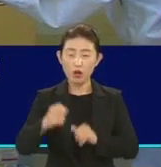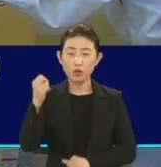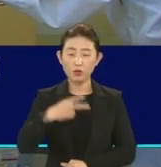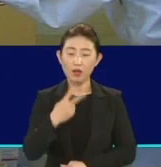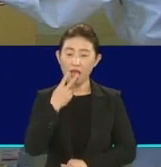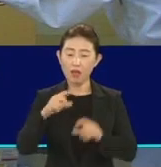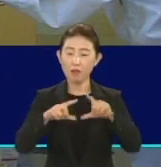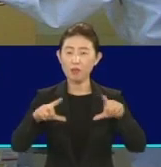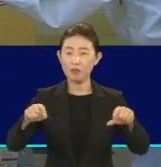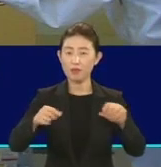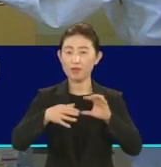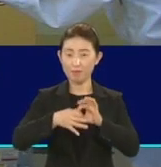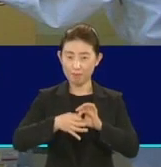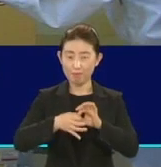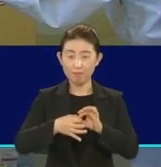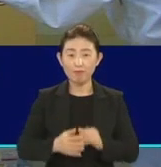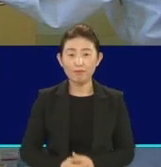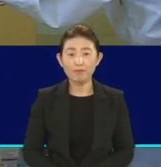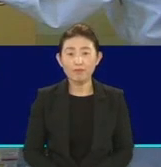기자의 보도입니다.